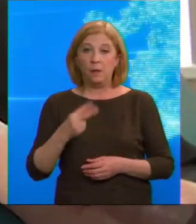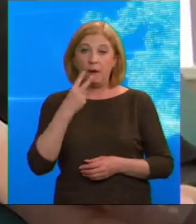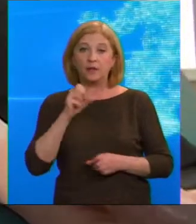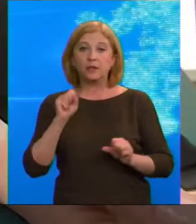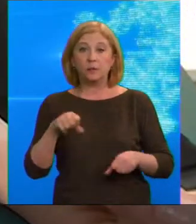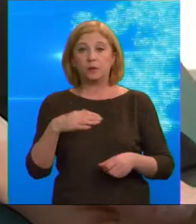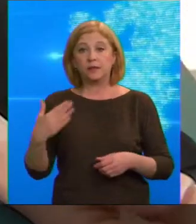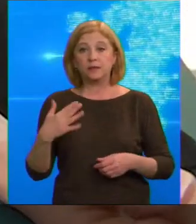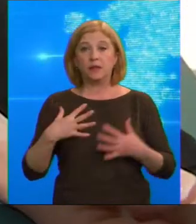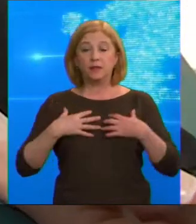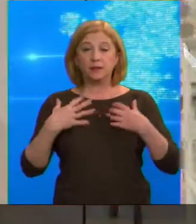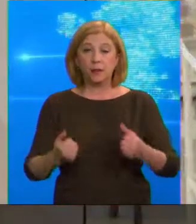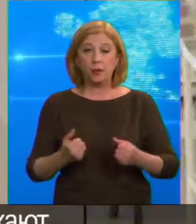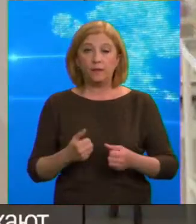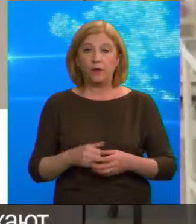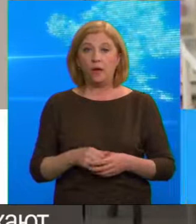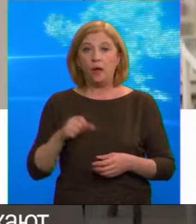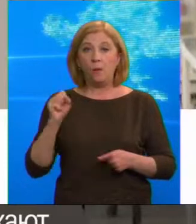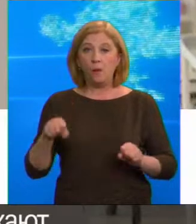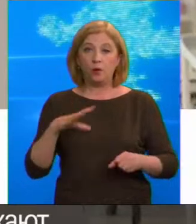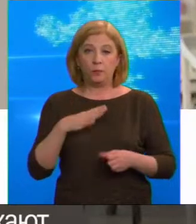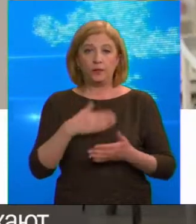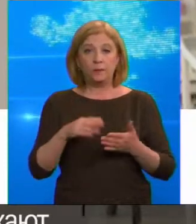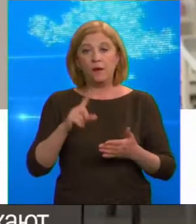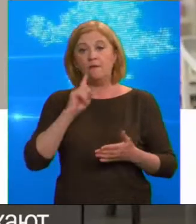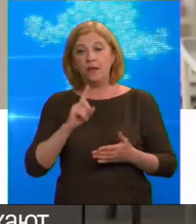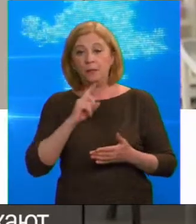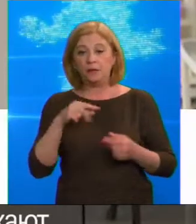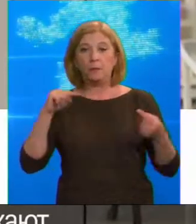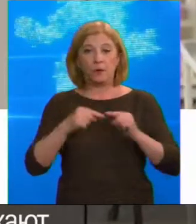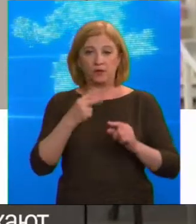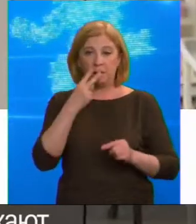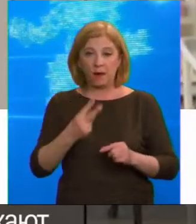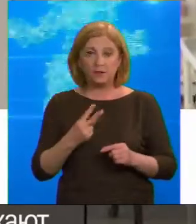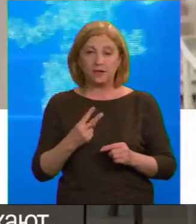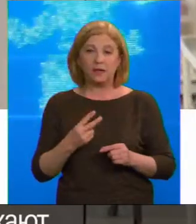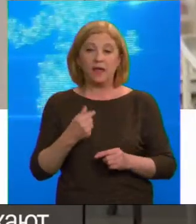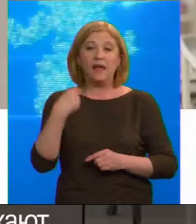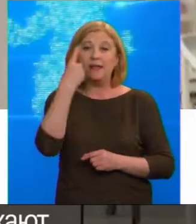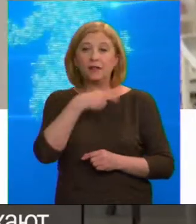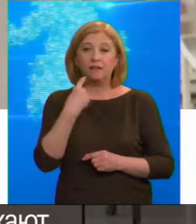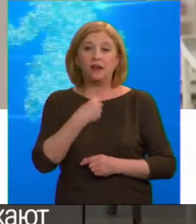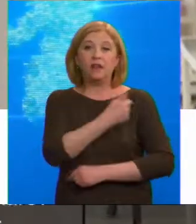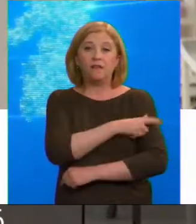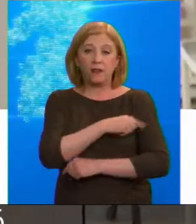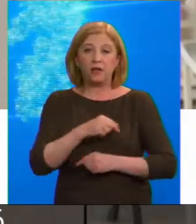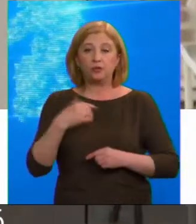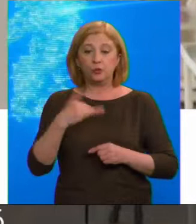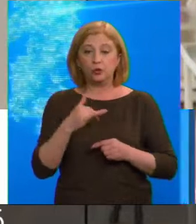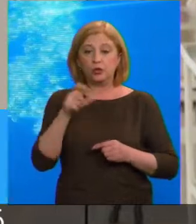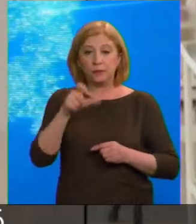стороны здоровья. Они могут быть абсолютные, временные противопоказания. Индивидуально врач-трансфузиолог уже с